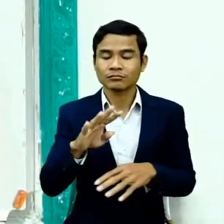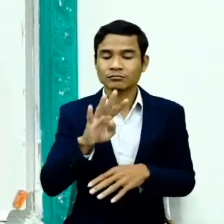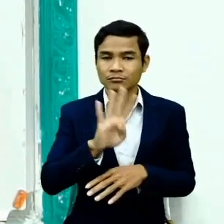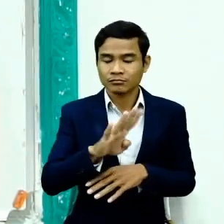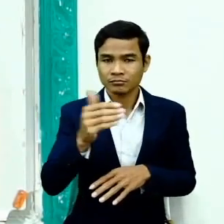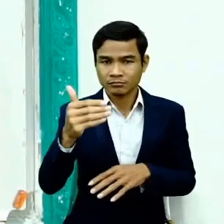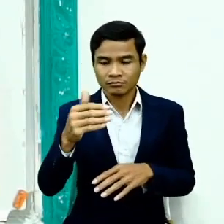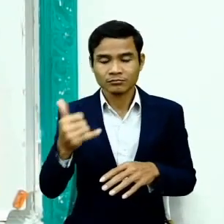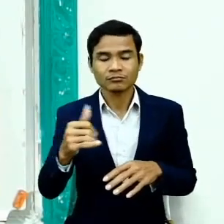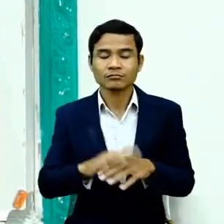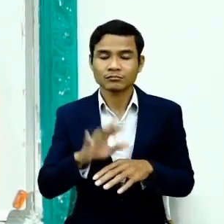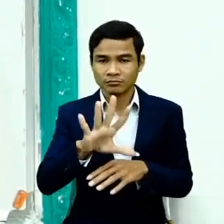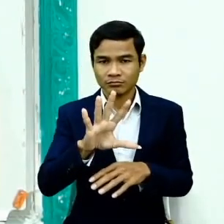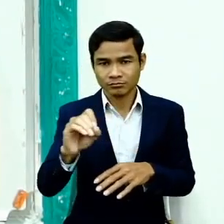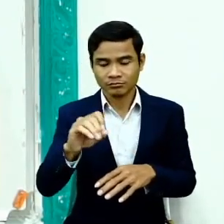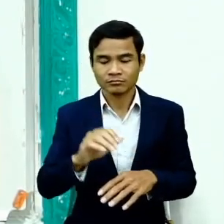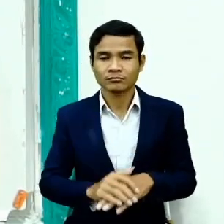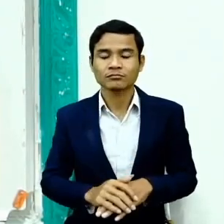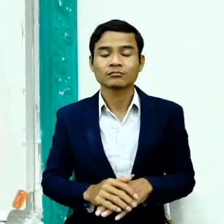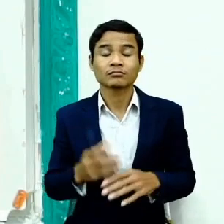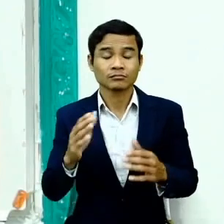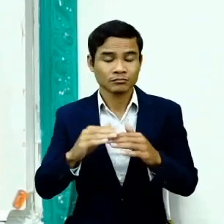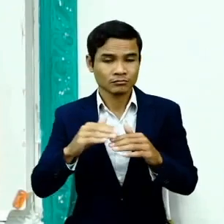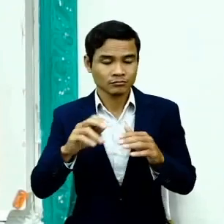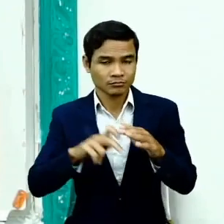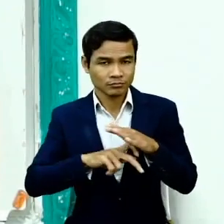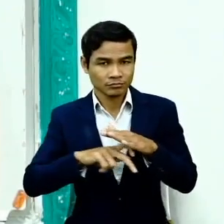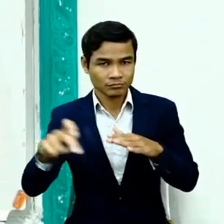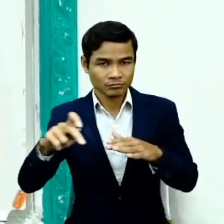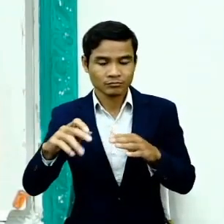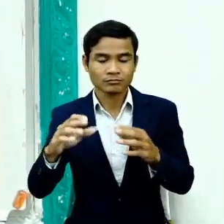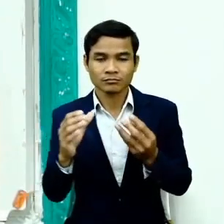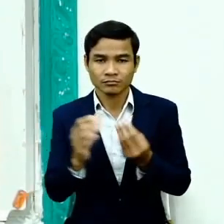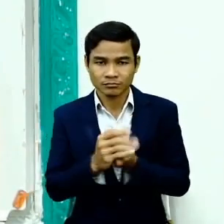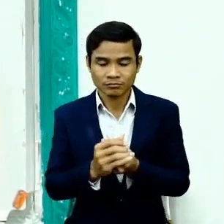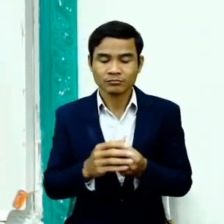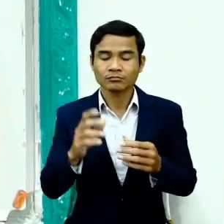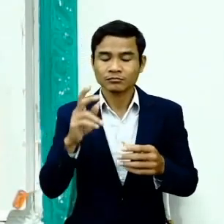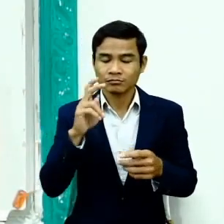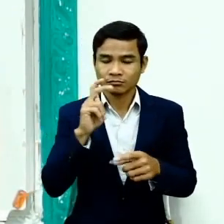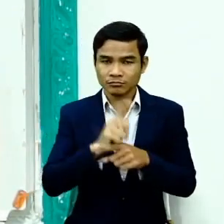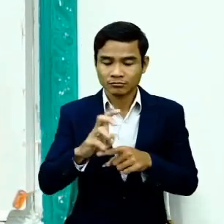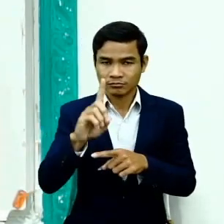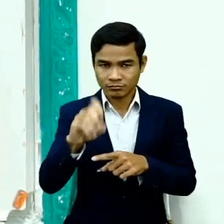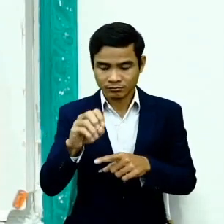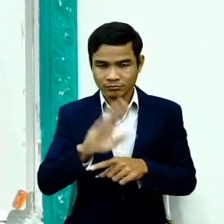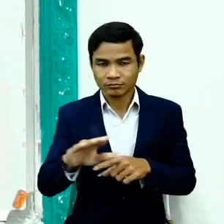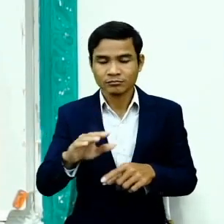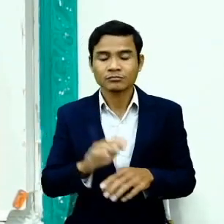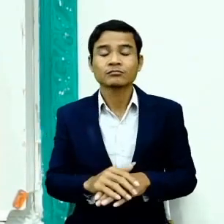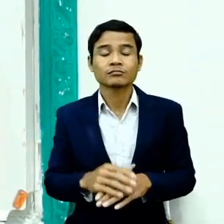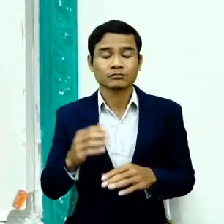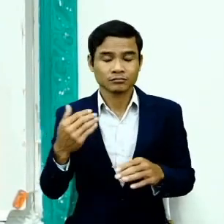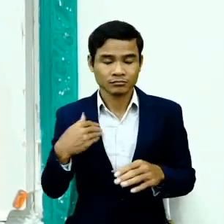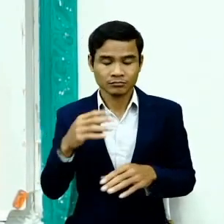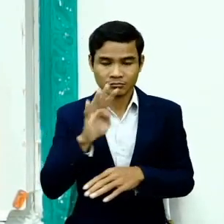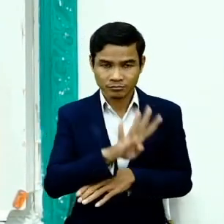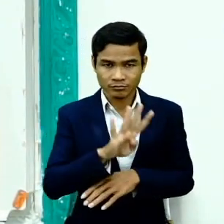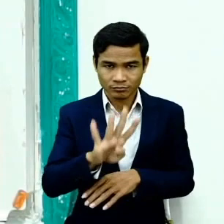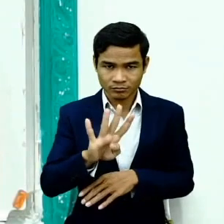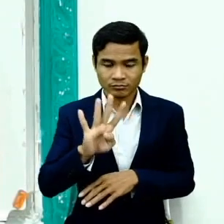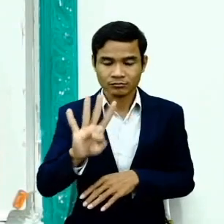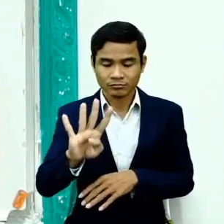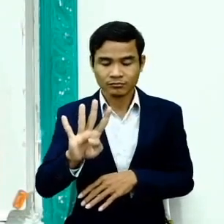bốn nâng hả hà sập thôi dừng nà ai khai tiêu chia cho mùn cốt nơi cái tổng đọc nè con chà chân bằng chùm nốt bốn bốn bốn rối